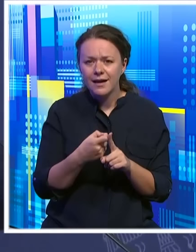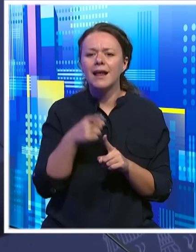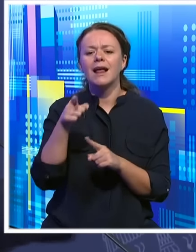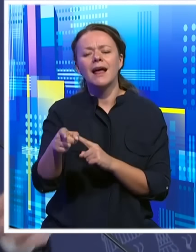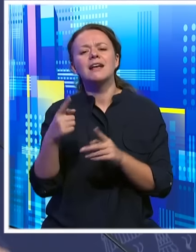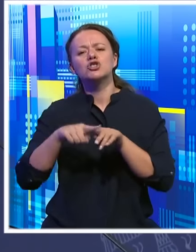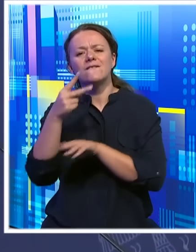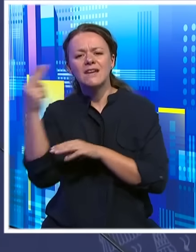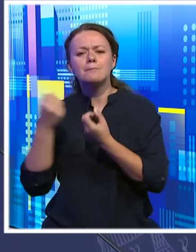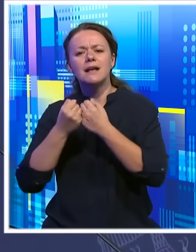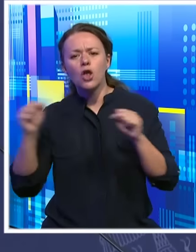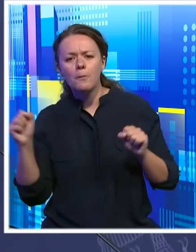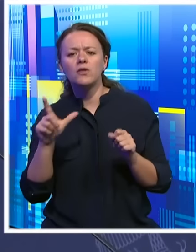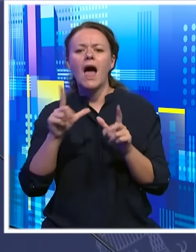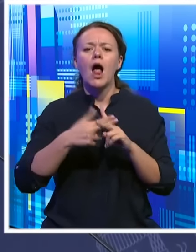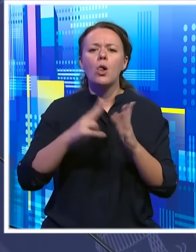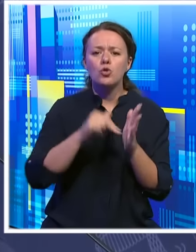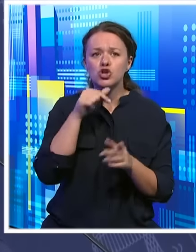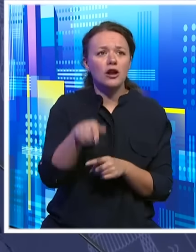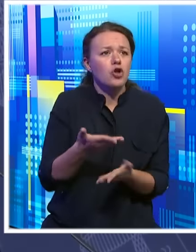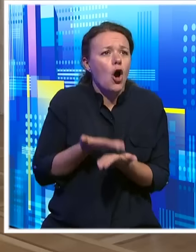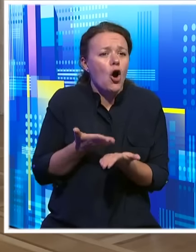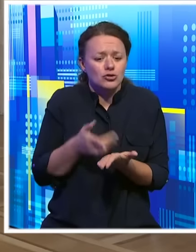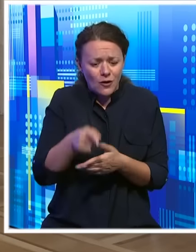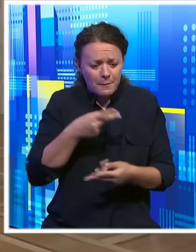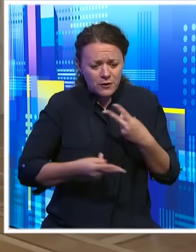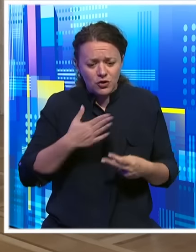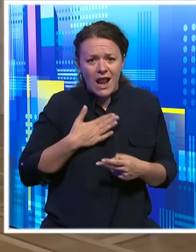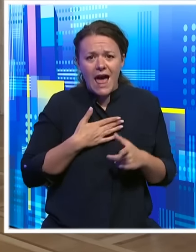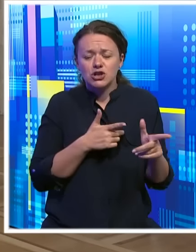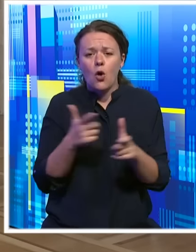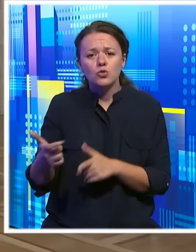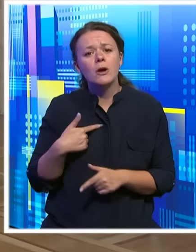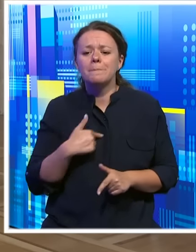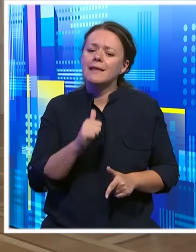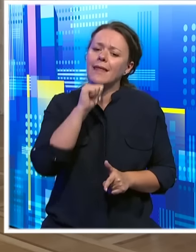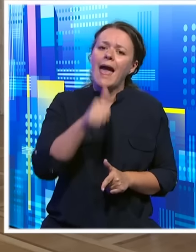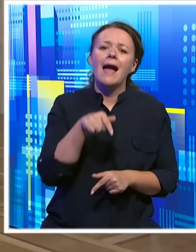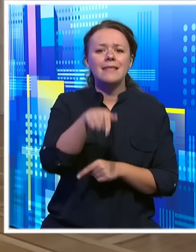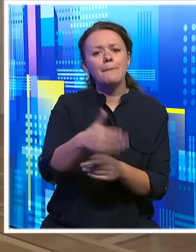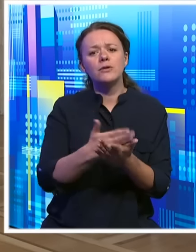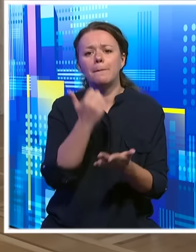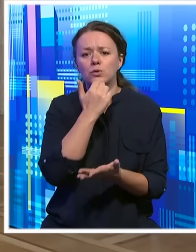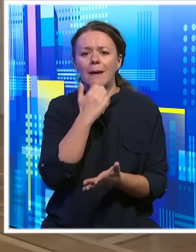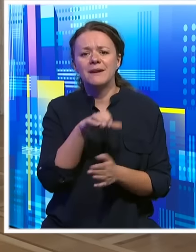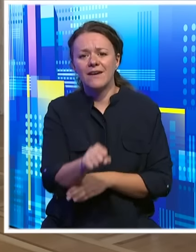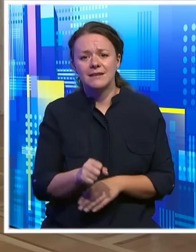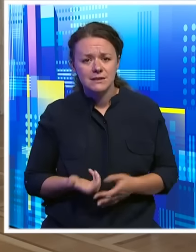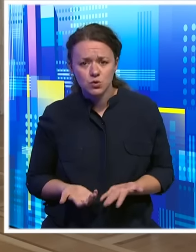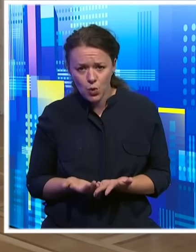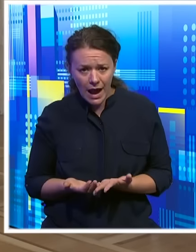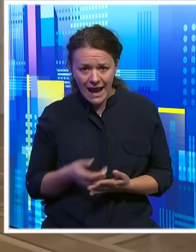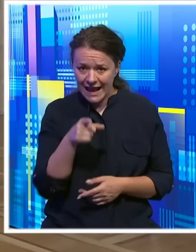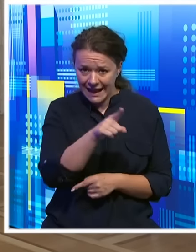koji su stup sistema naše namenske industrije. Pa kaže onda, ne damo da se privatizuje. Prvo, nisi ti tu da misliš hoće li nešto